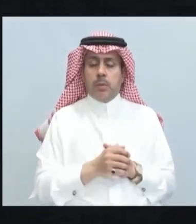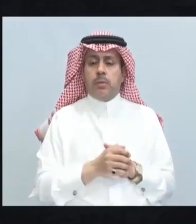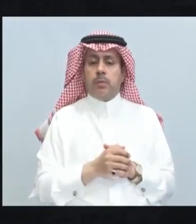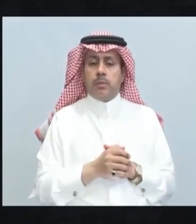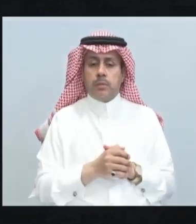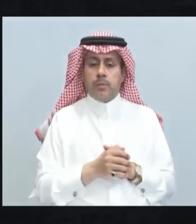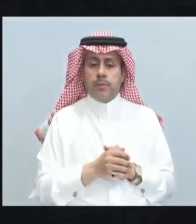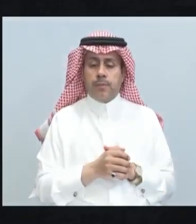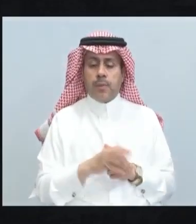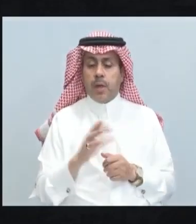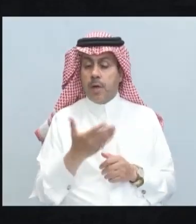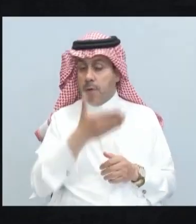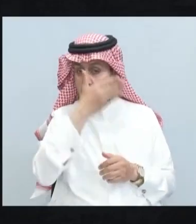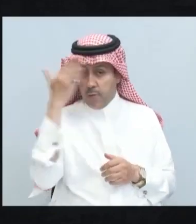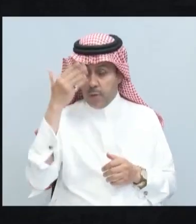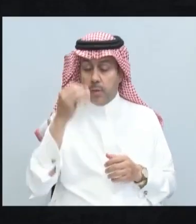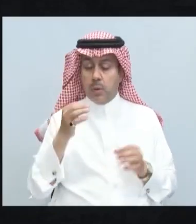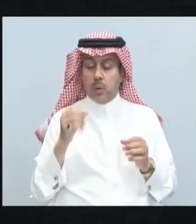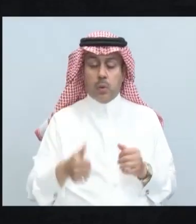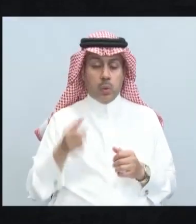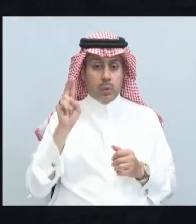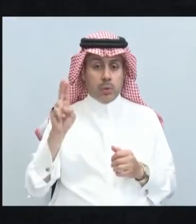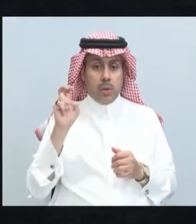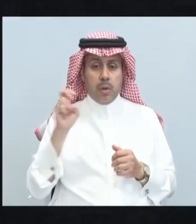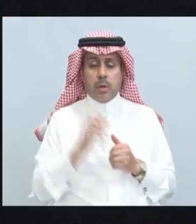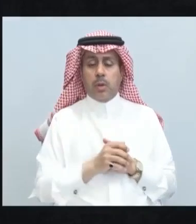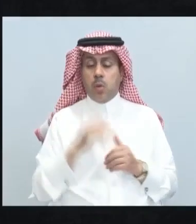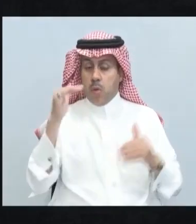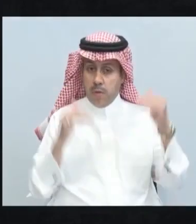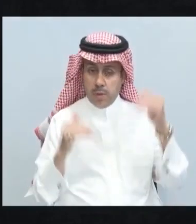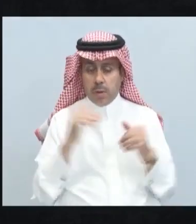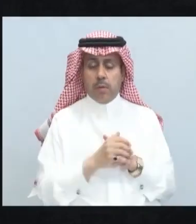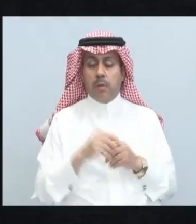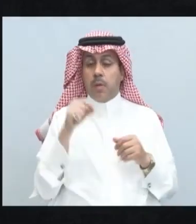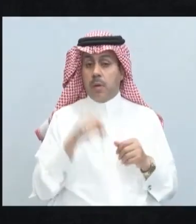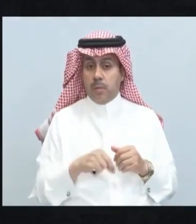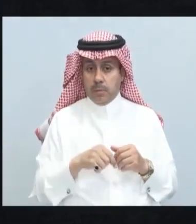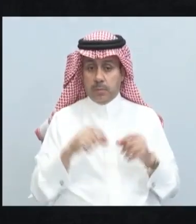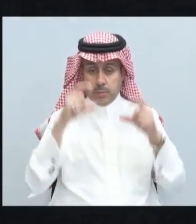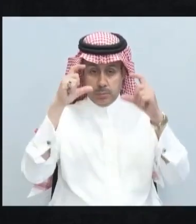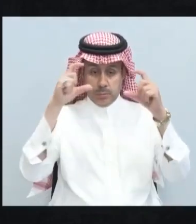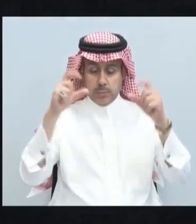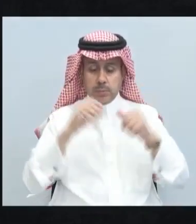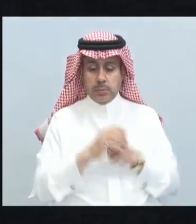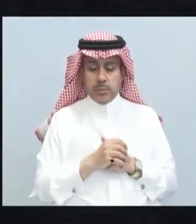متكرره كيف احفظها واتقنها وافرق هذا هو موضوع درس الايات